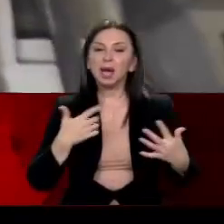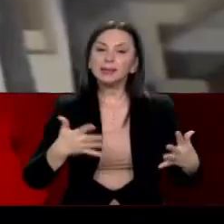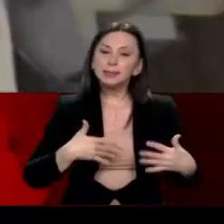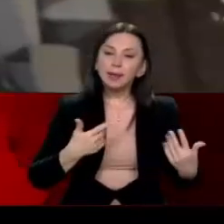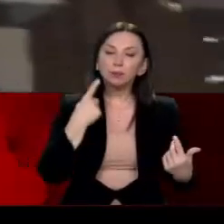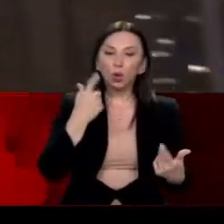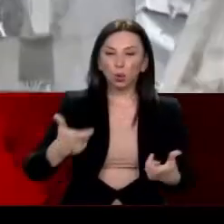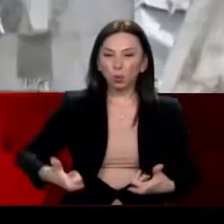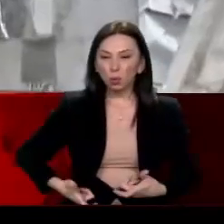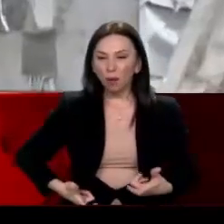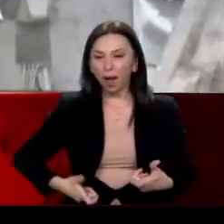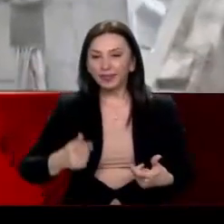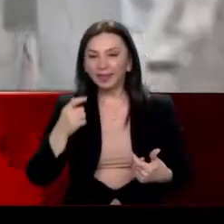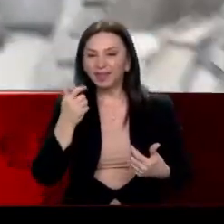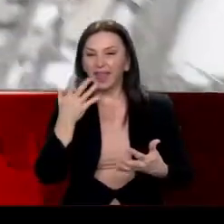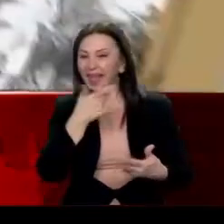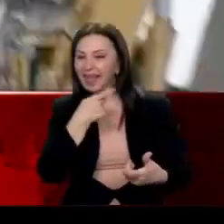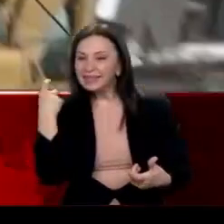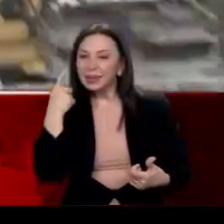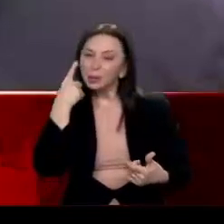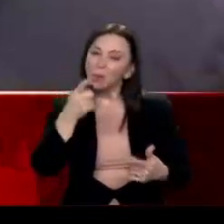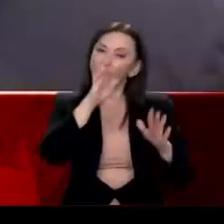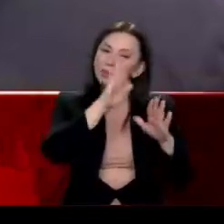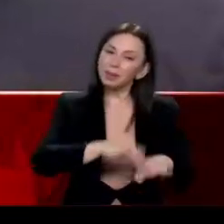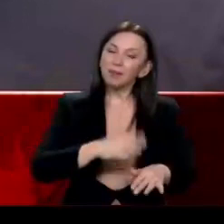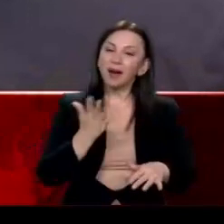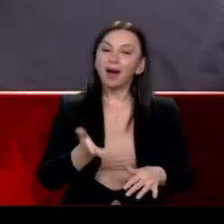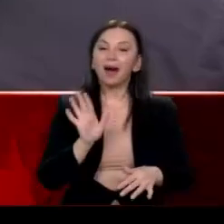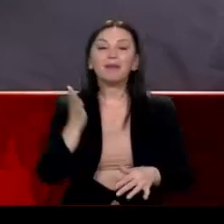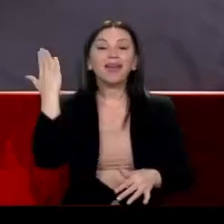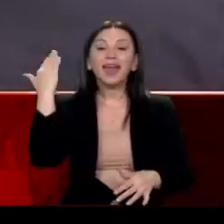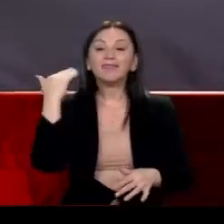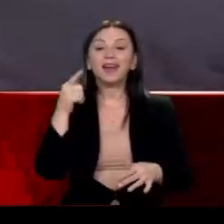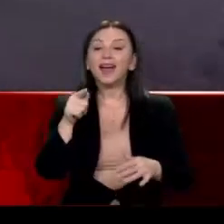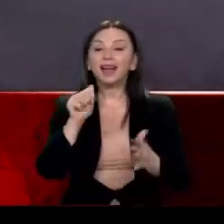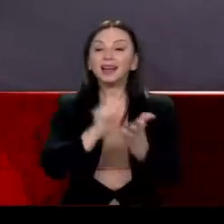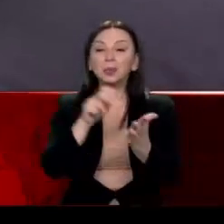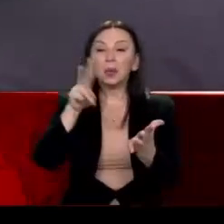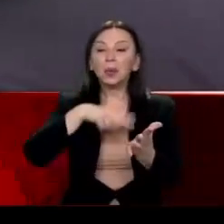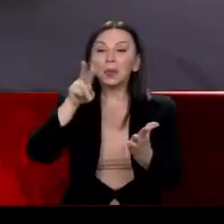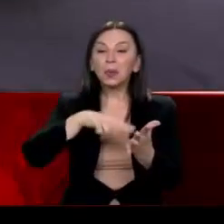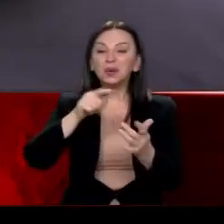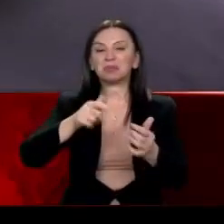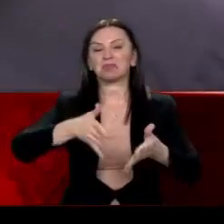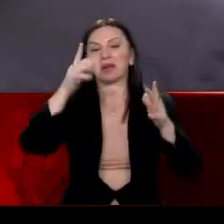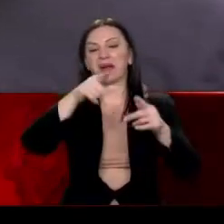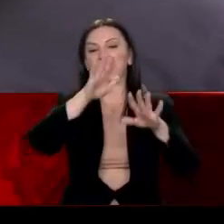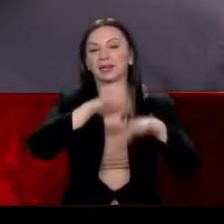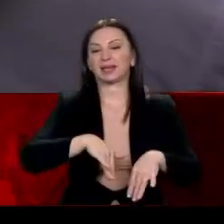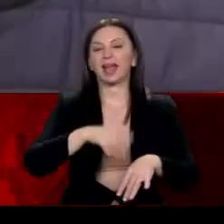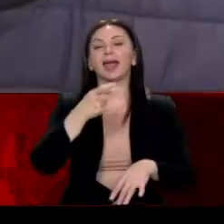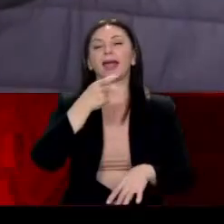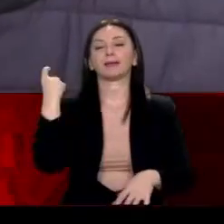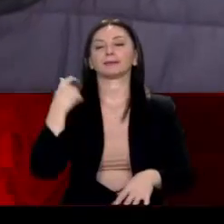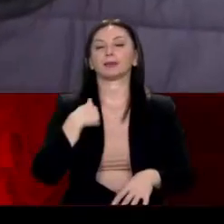eğer. Sevindim ama tabii bir mazi, tercüman. Haberde okuyorduk o zamanlar da şimdi tabii yıkıldı, binası yıkıldı burada. Eskiyi